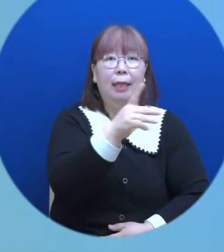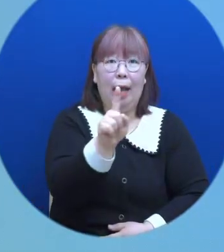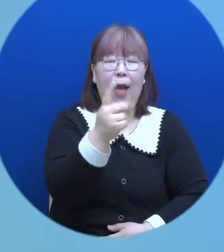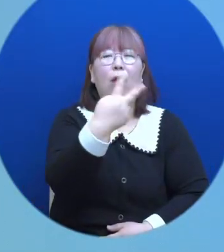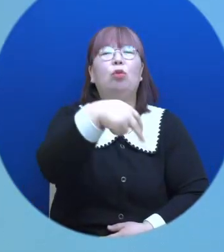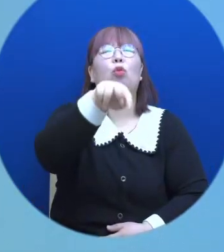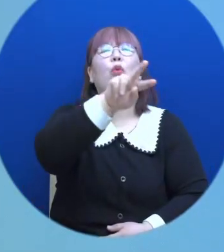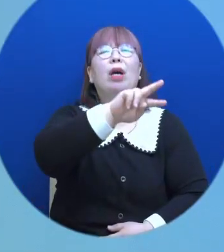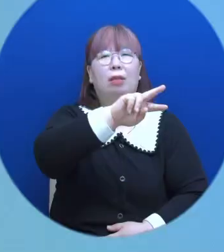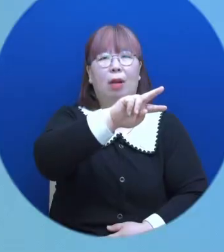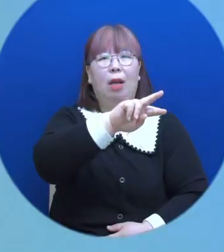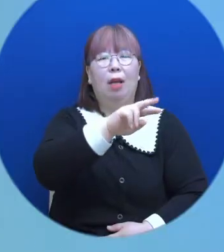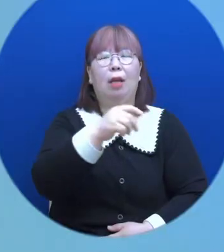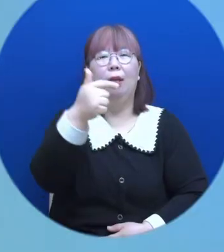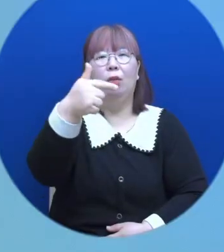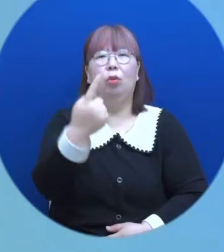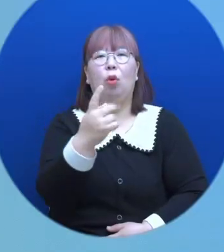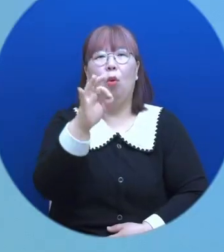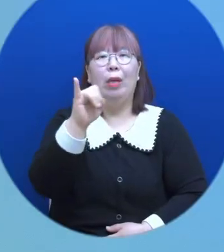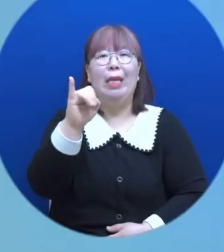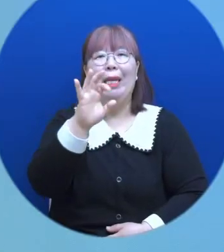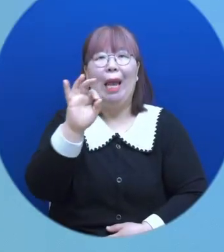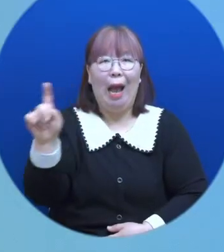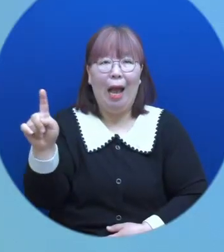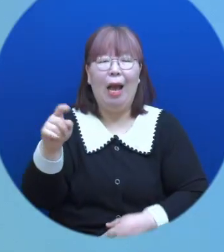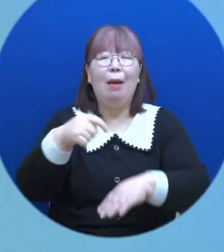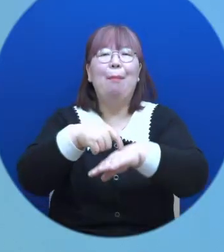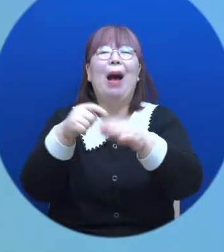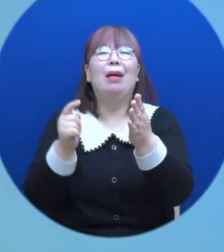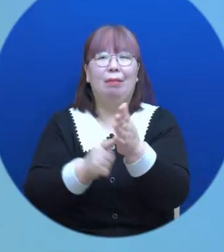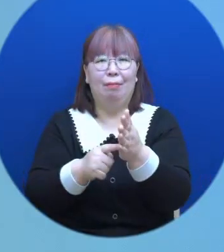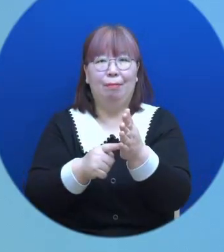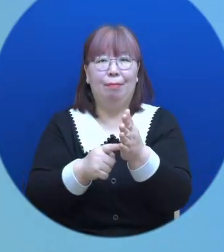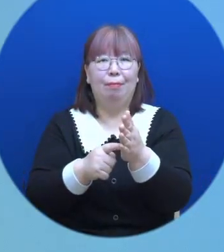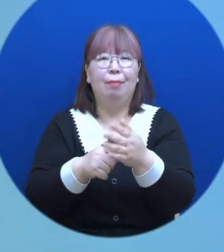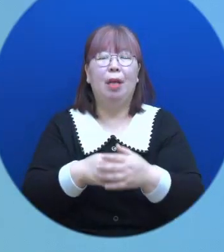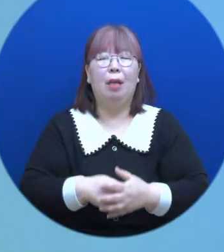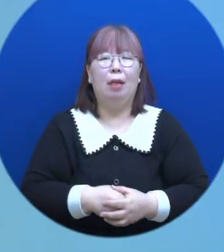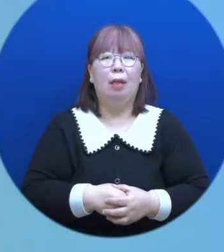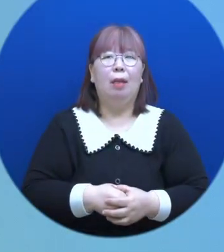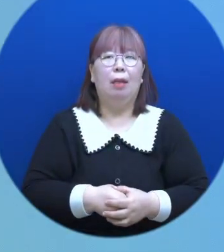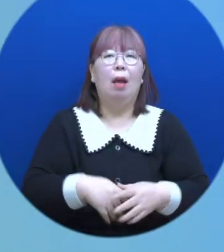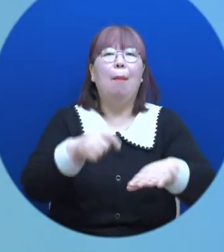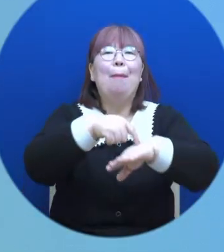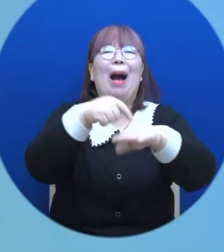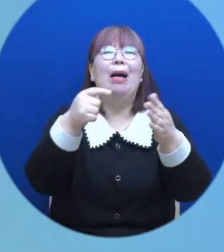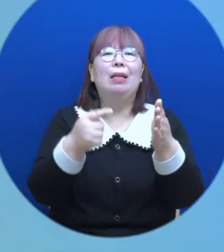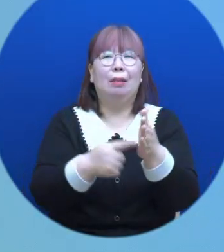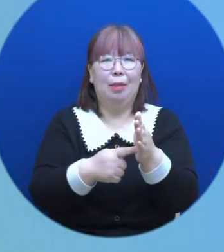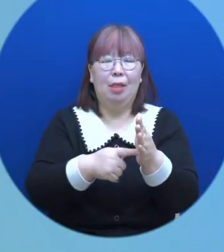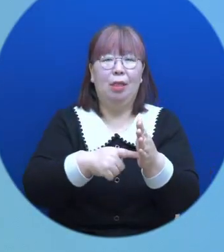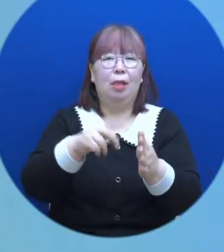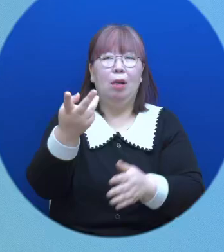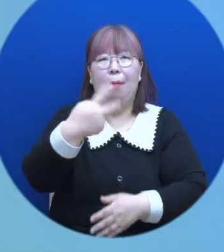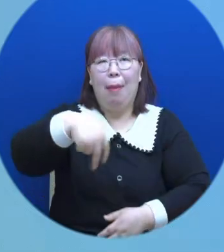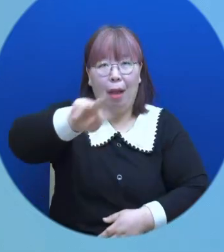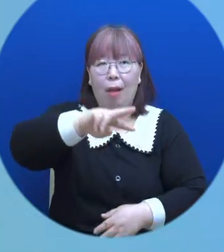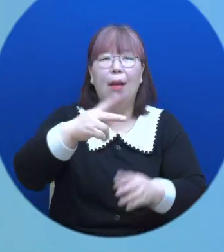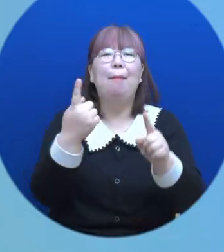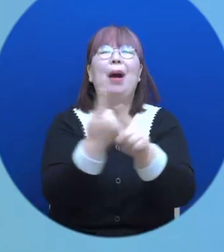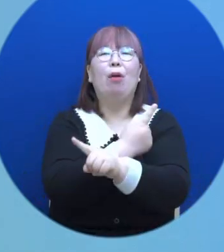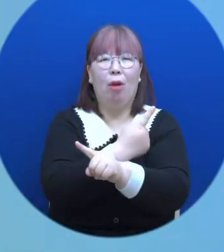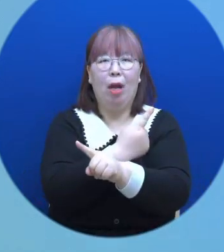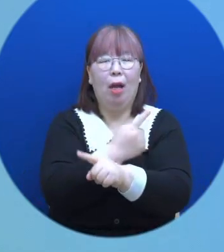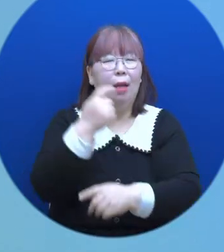말이에요. 노이아, 마음이라는 말입니다. 마음을 돌이켜라,